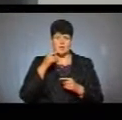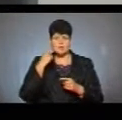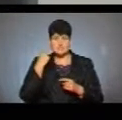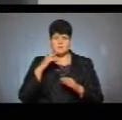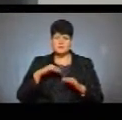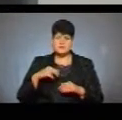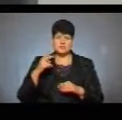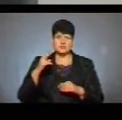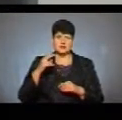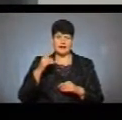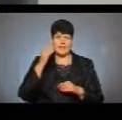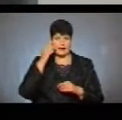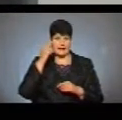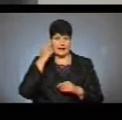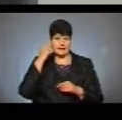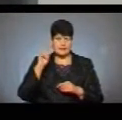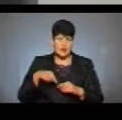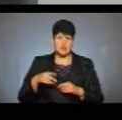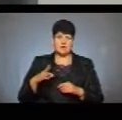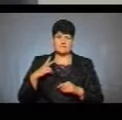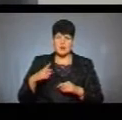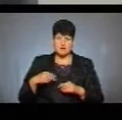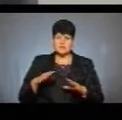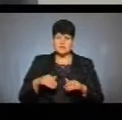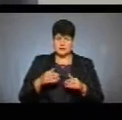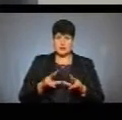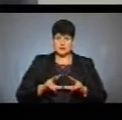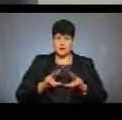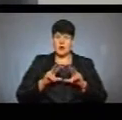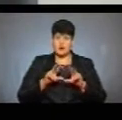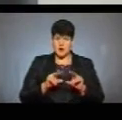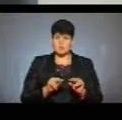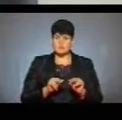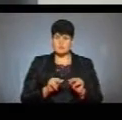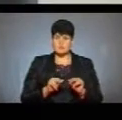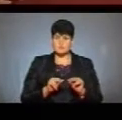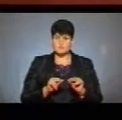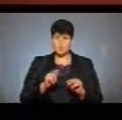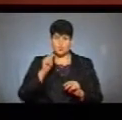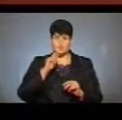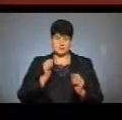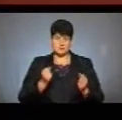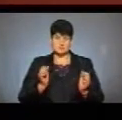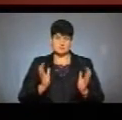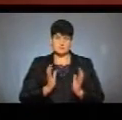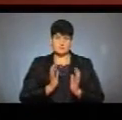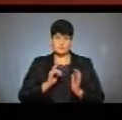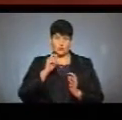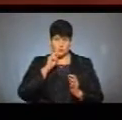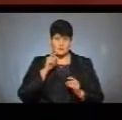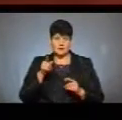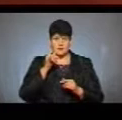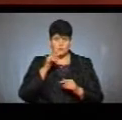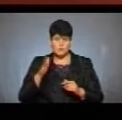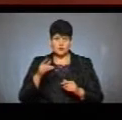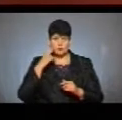і Франція, дали певні гарантії, безпеки України. Ми не можемо змусити Великобританію,